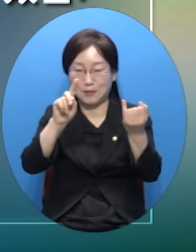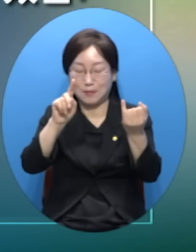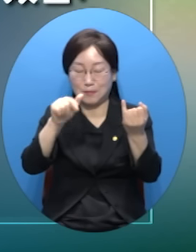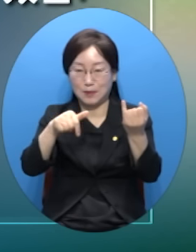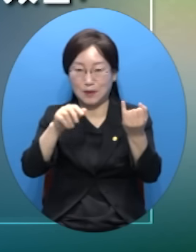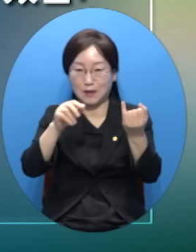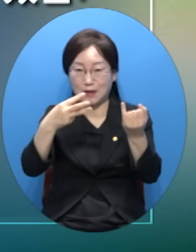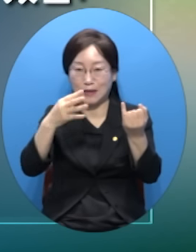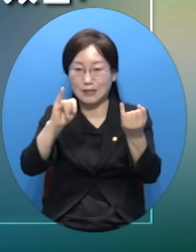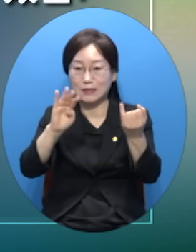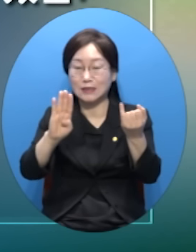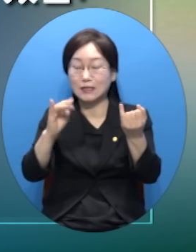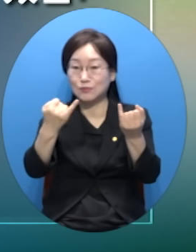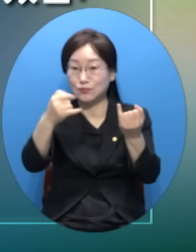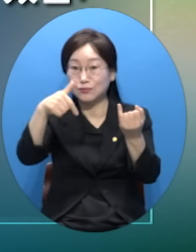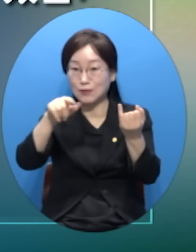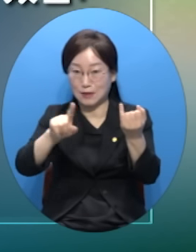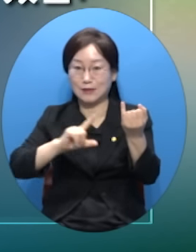TV에 나와서